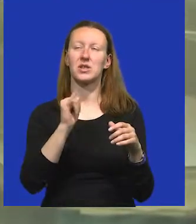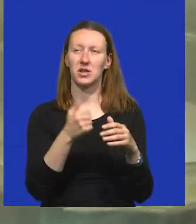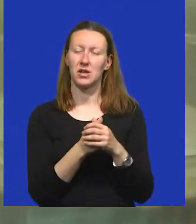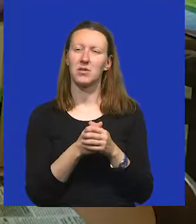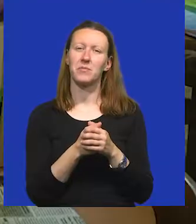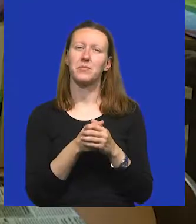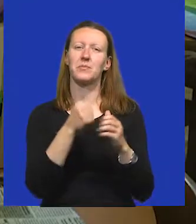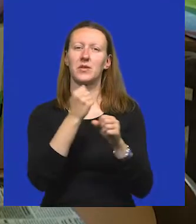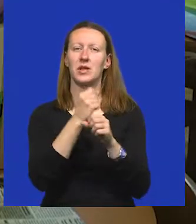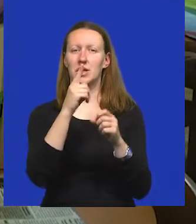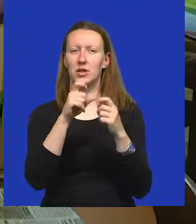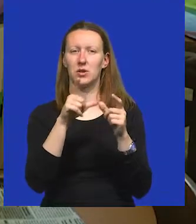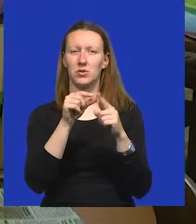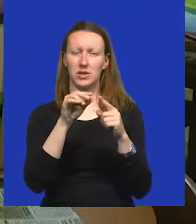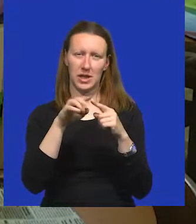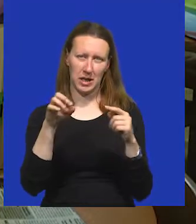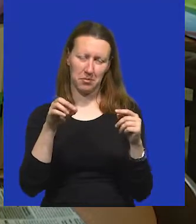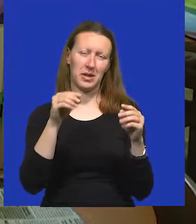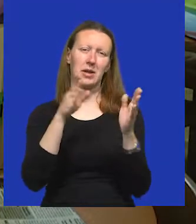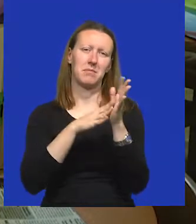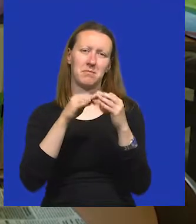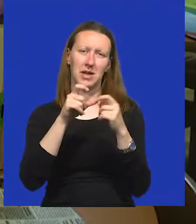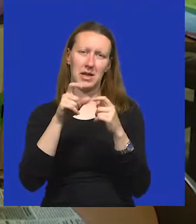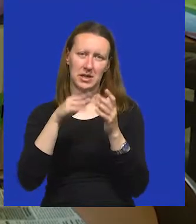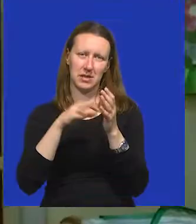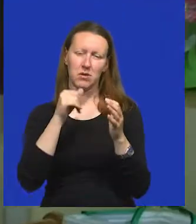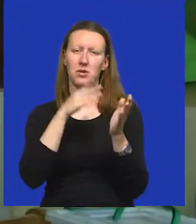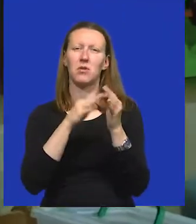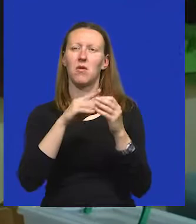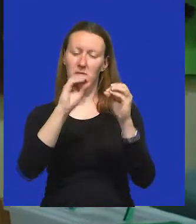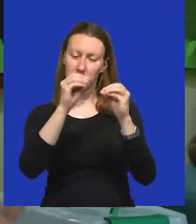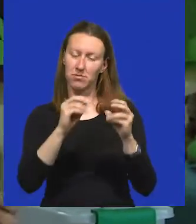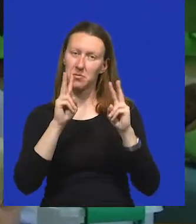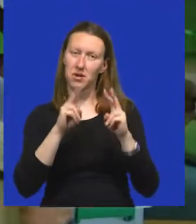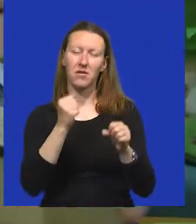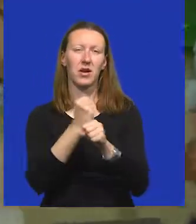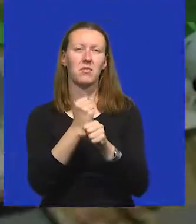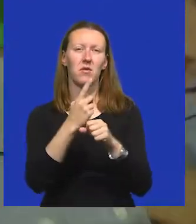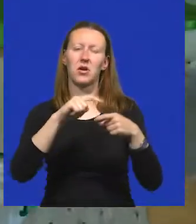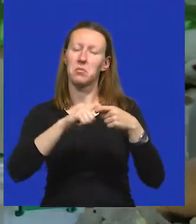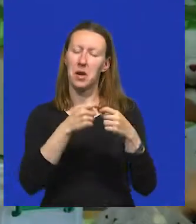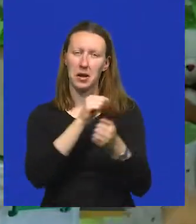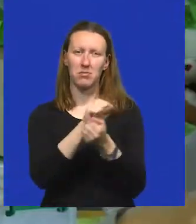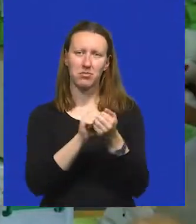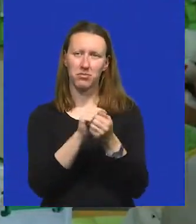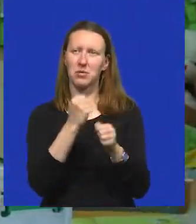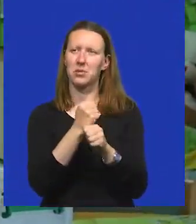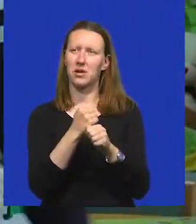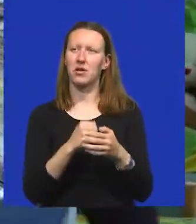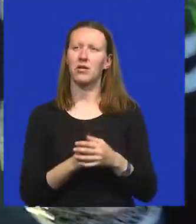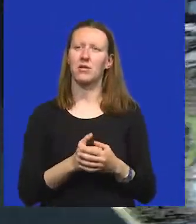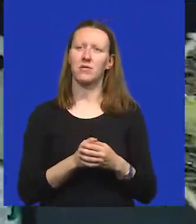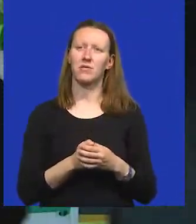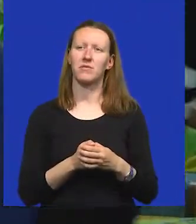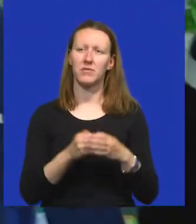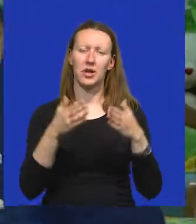asilo? Sì. Anche Giuseppe, Massimo e Mauro ci hanno mostrato una vera e propria installazione fatta di materiali riciclati. Una